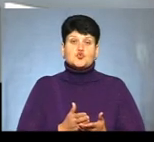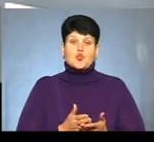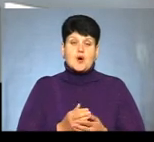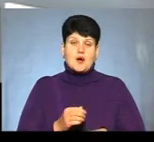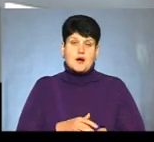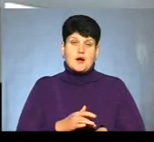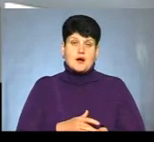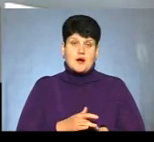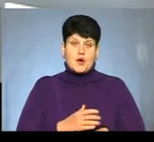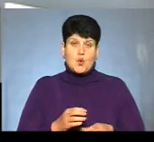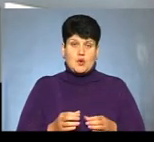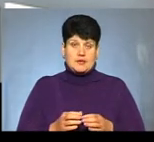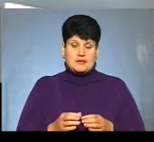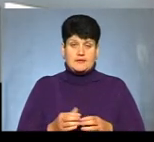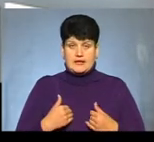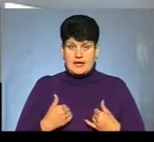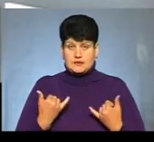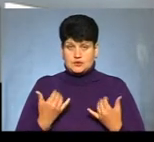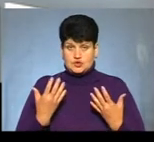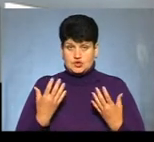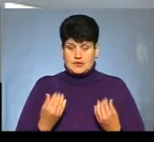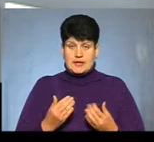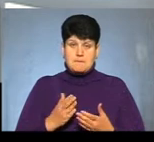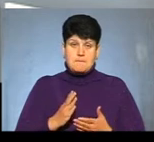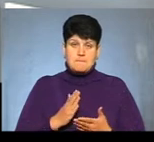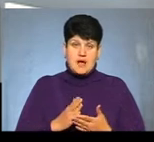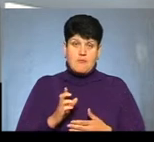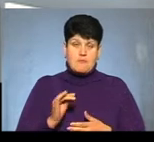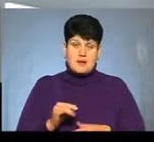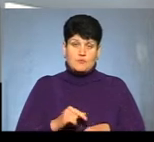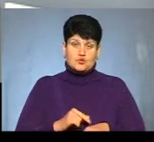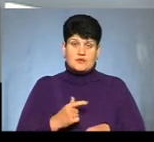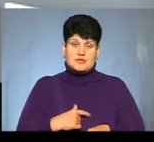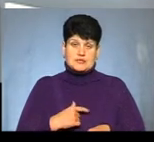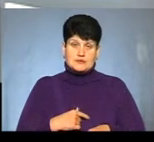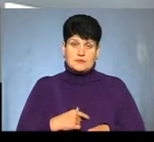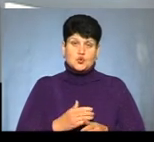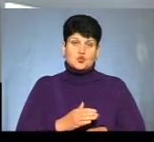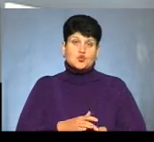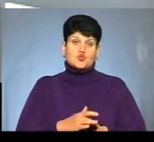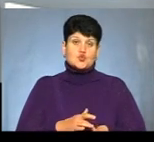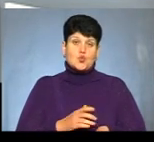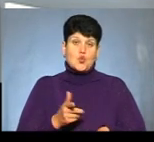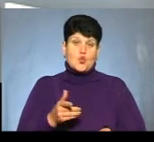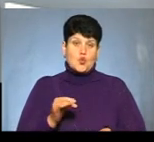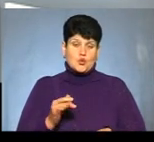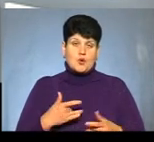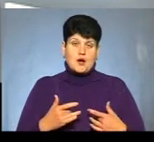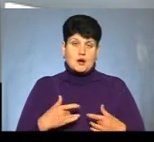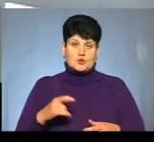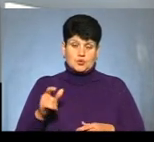це слуга, слуга колективу. Я на сьогоднішній день мав би почувати себе, і в якійсь мірі почуваю,